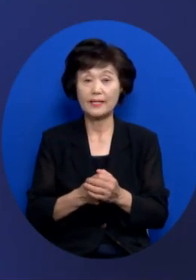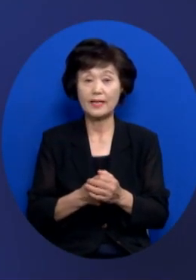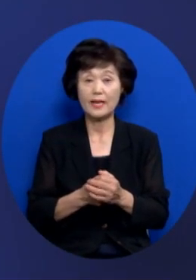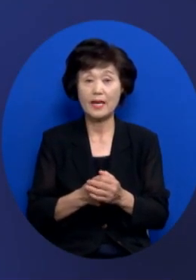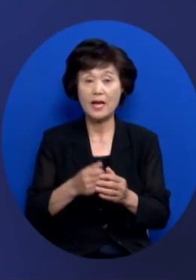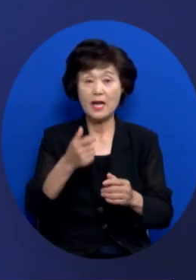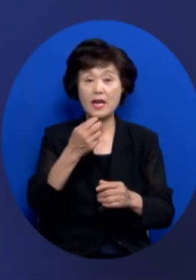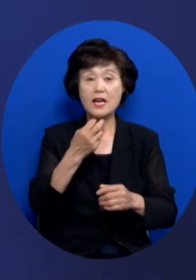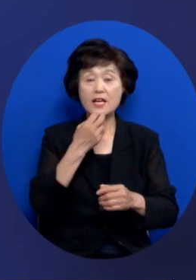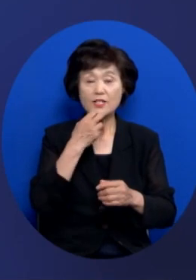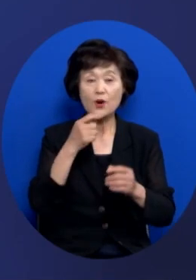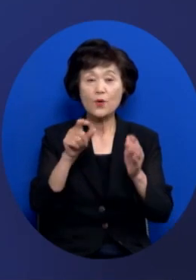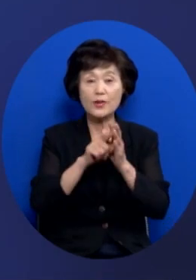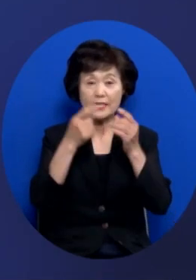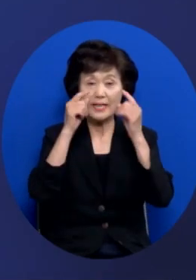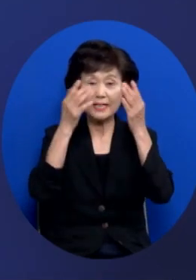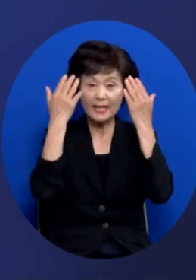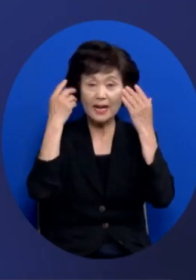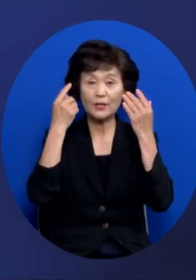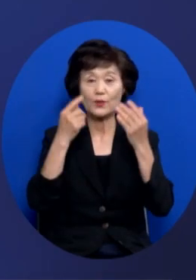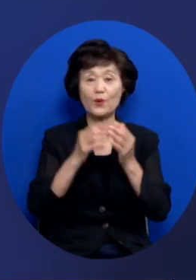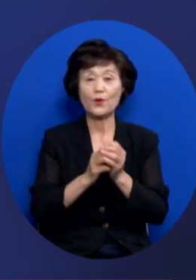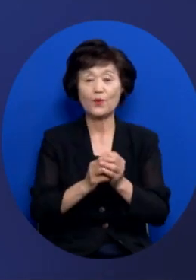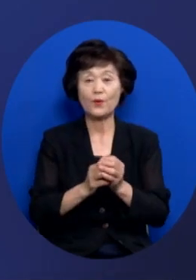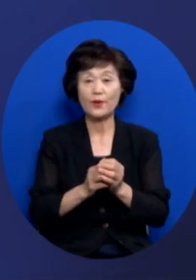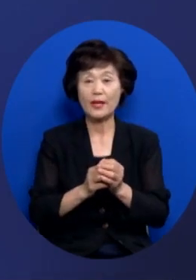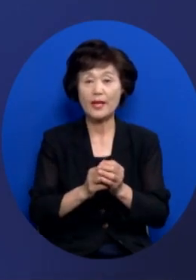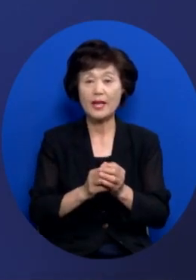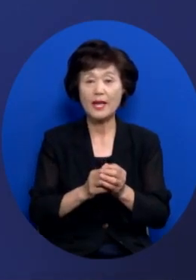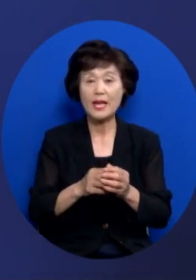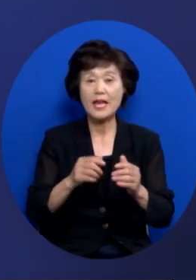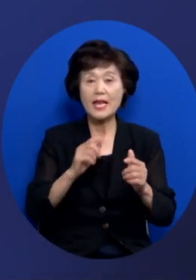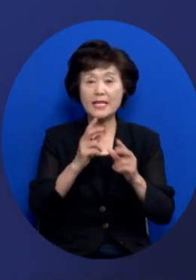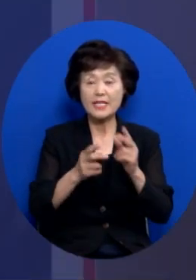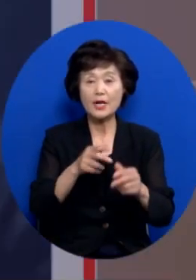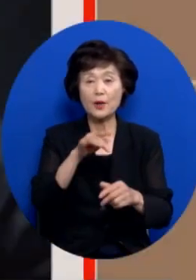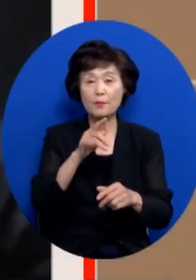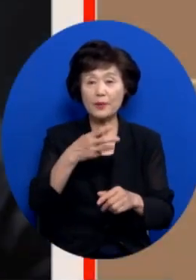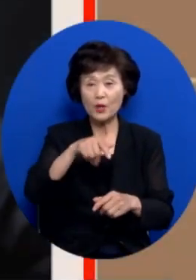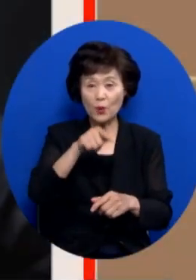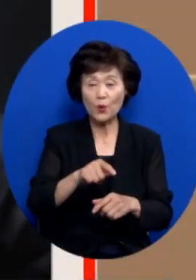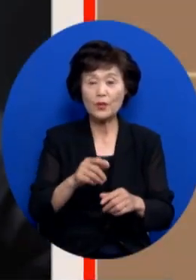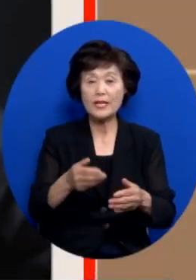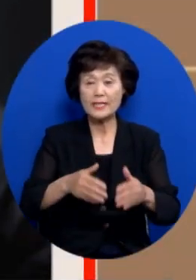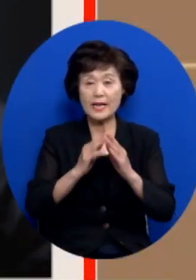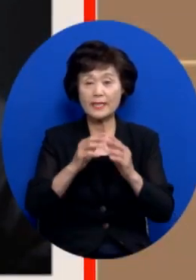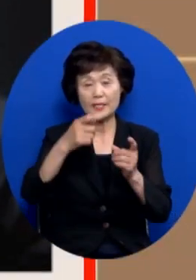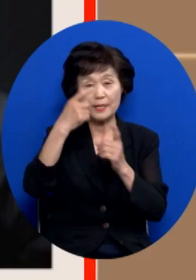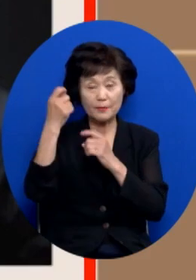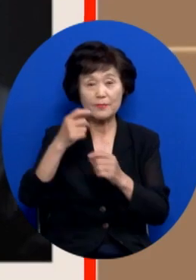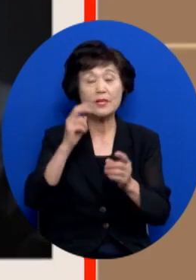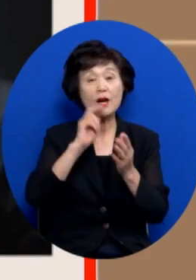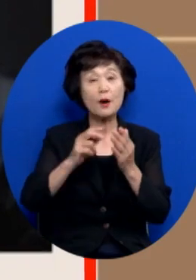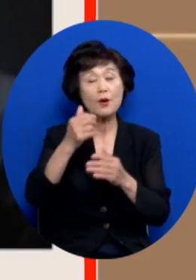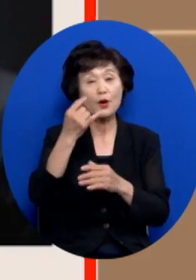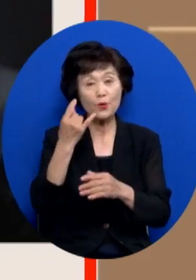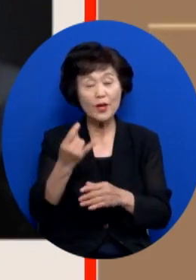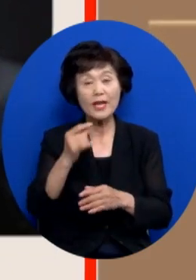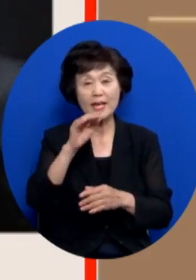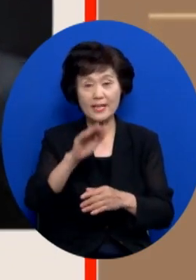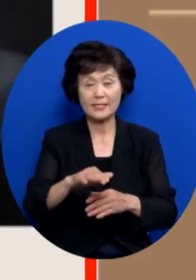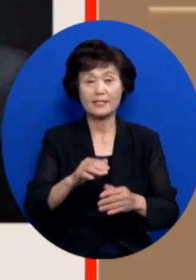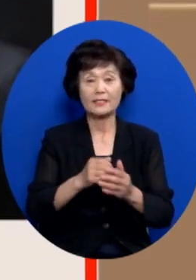서울신대 산학협력단에 있는 학교 기업 벚꽃의 새 사업 출발을 기념해 열리는 음악회에서는 서울신대 서운주